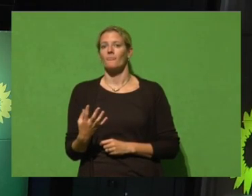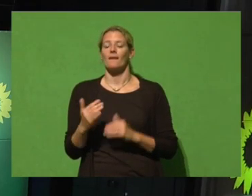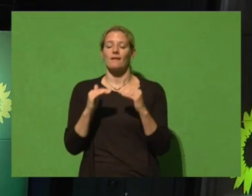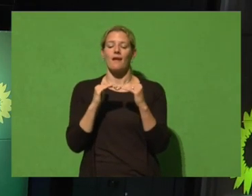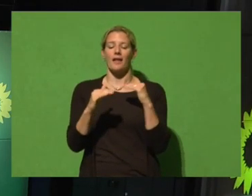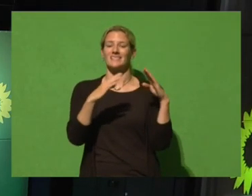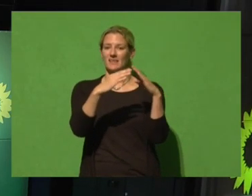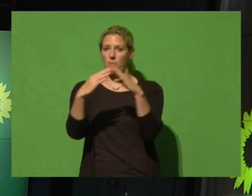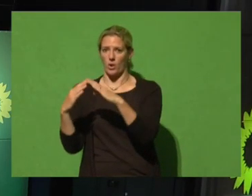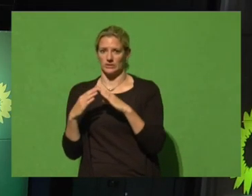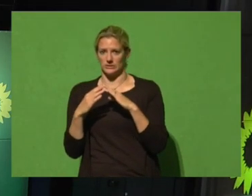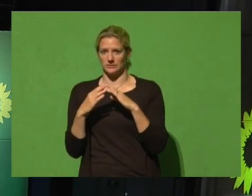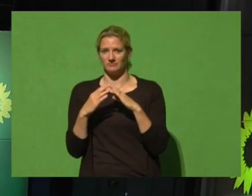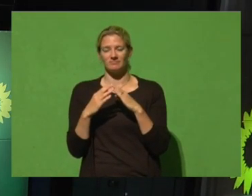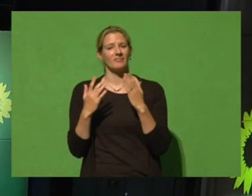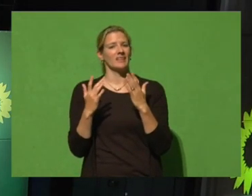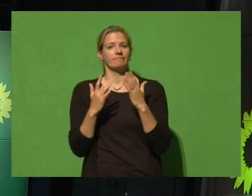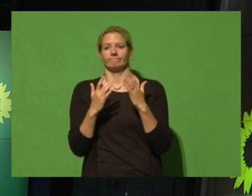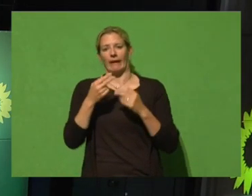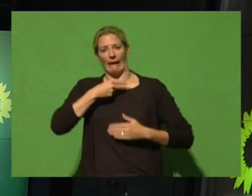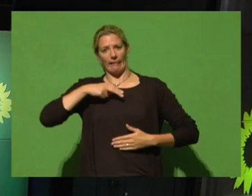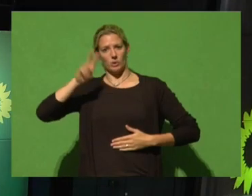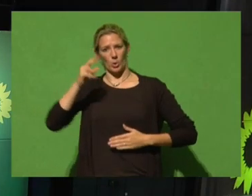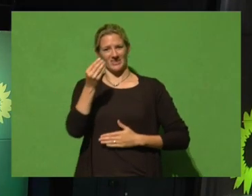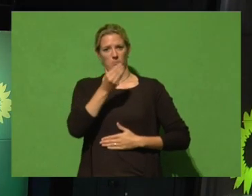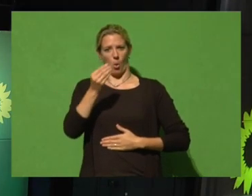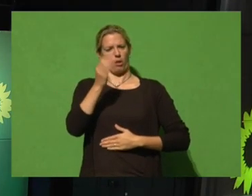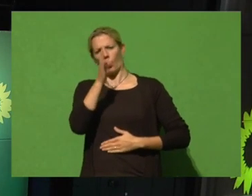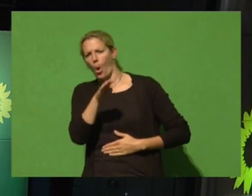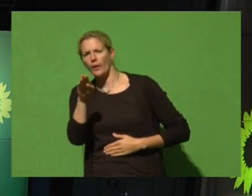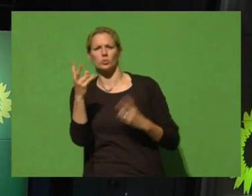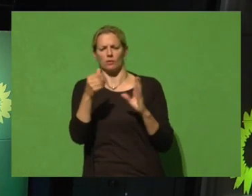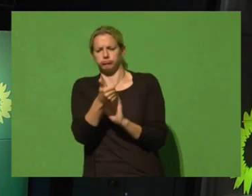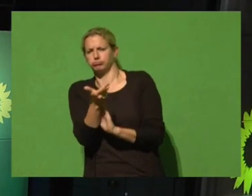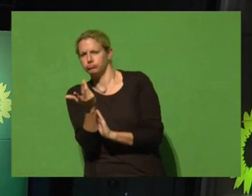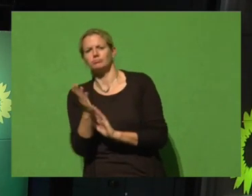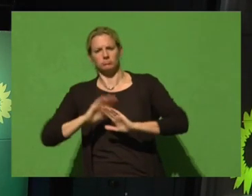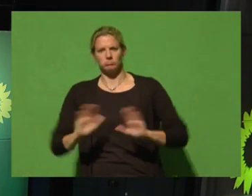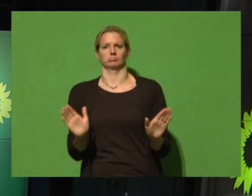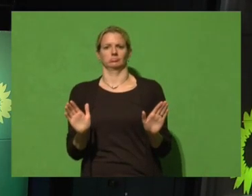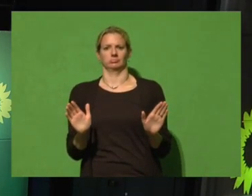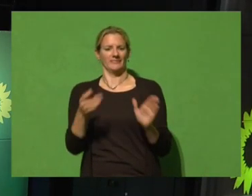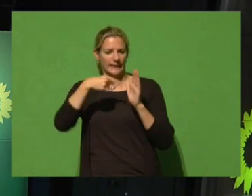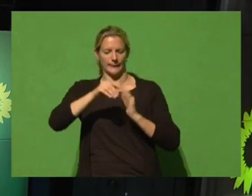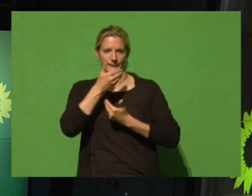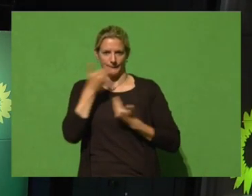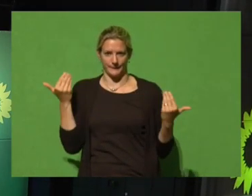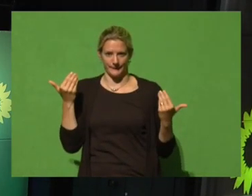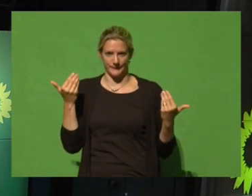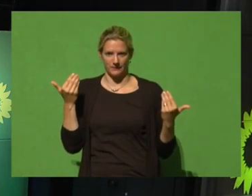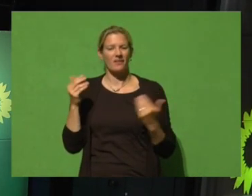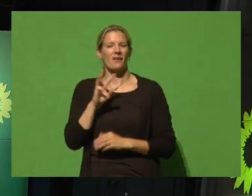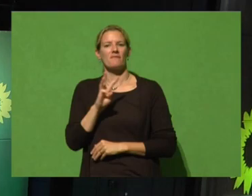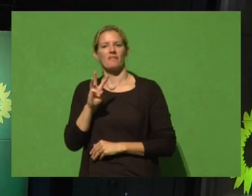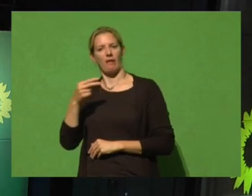Landes, von Werner Hager und anderen noch offen. Hier wurde mit dem Antragsteller vereinbart, dass dieser an